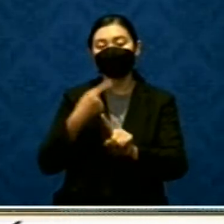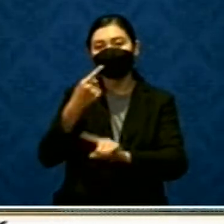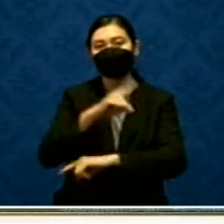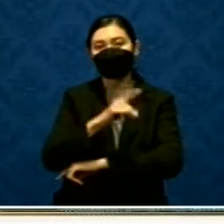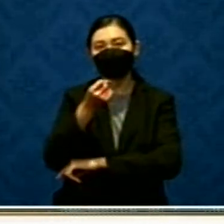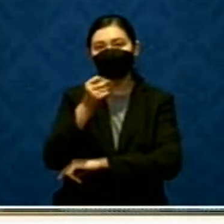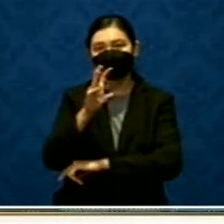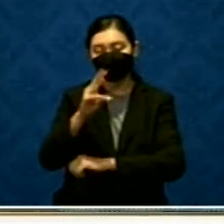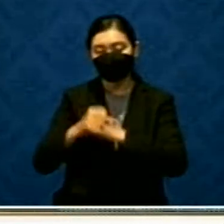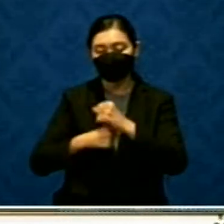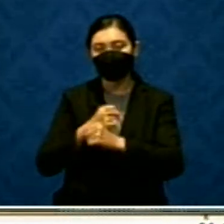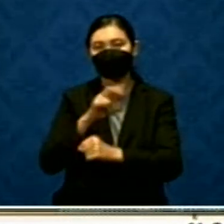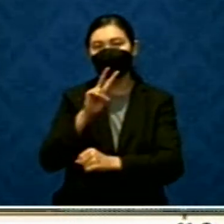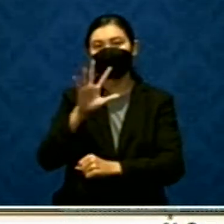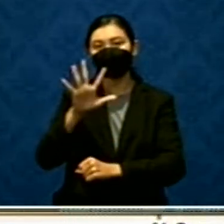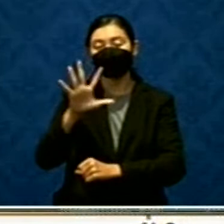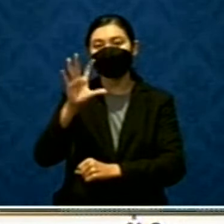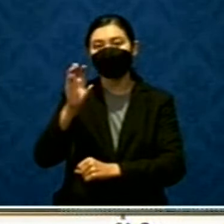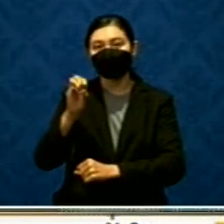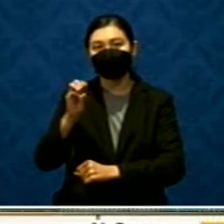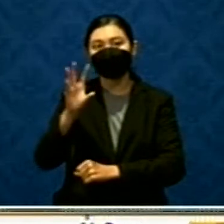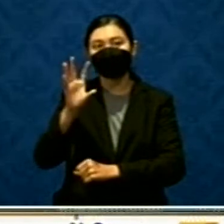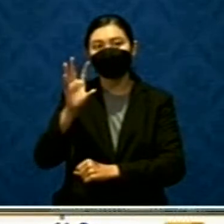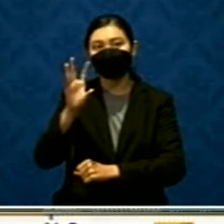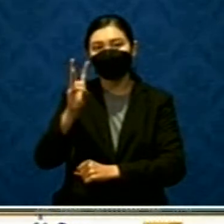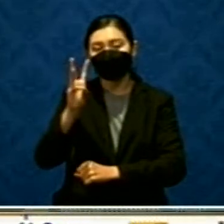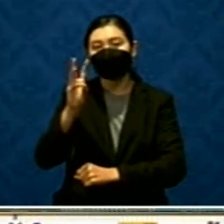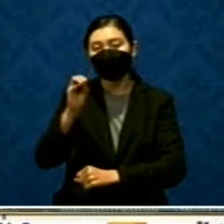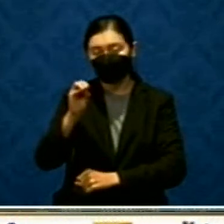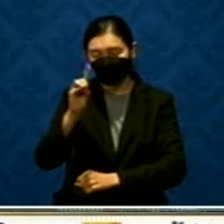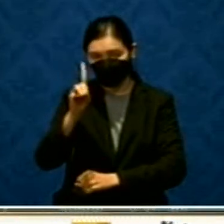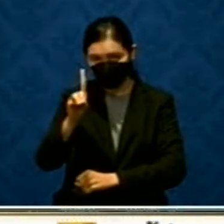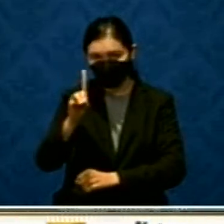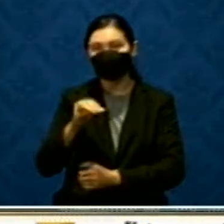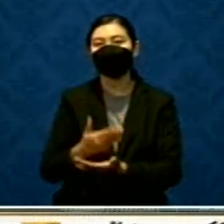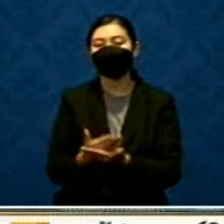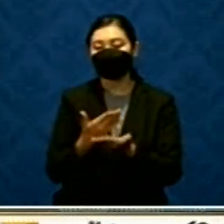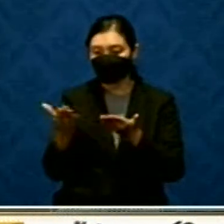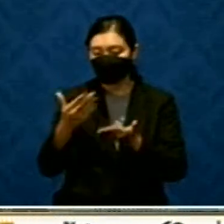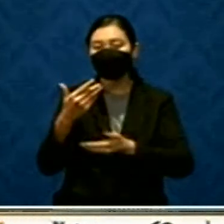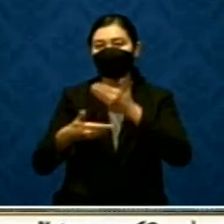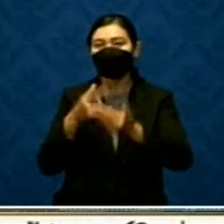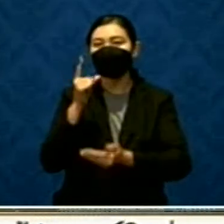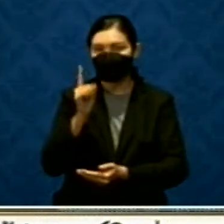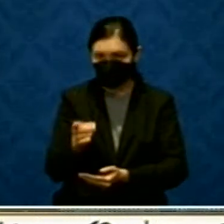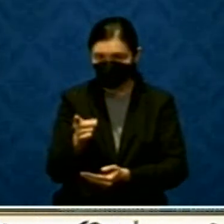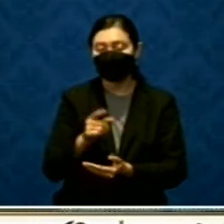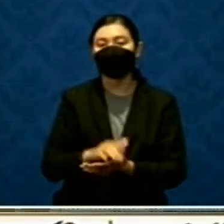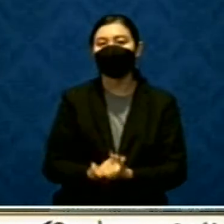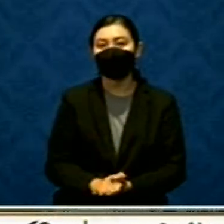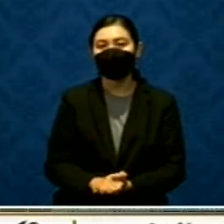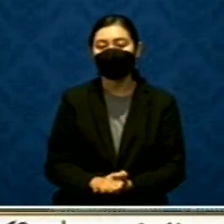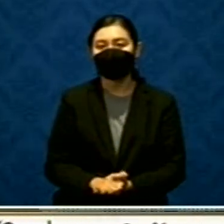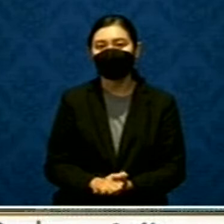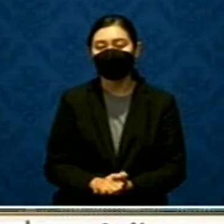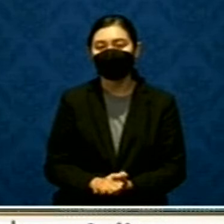มีหลักฐานยืนยันจากธนาคารธนชาตสาขาบุรีรัมย์นะครับซึ่งถ้าท่านสมาชิกจะได้ดู